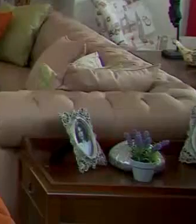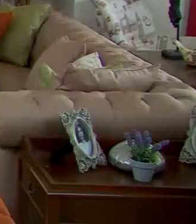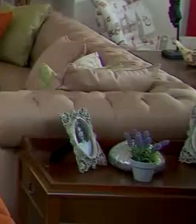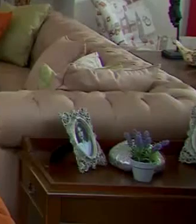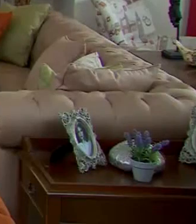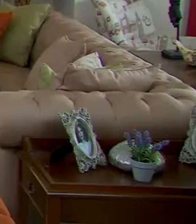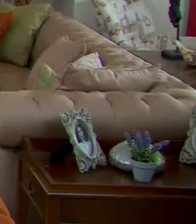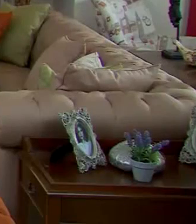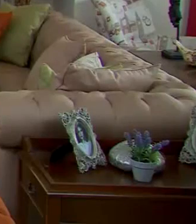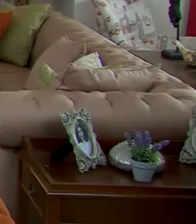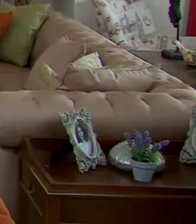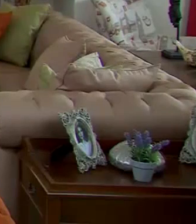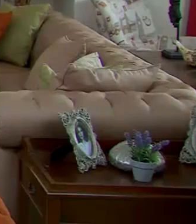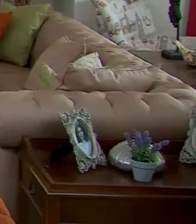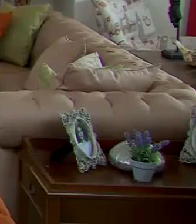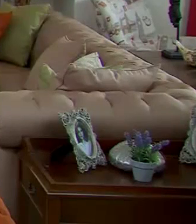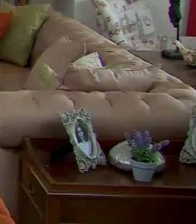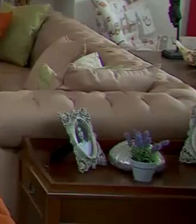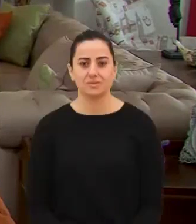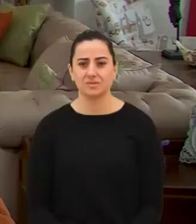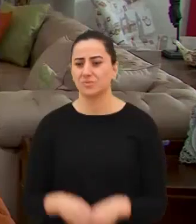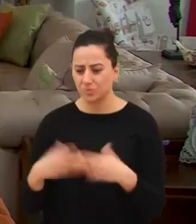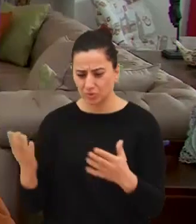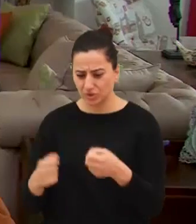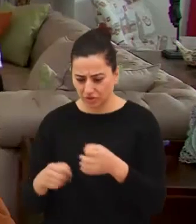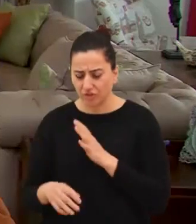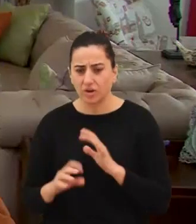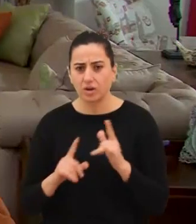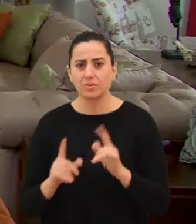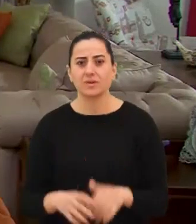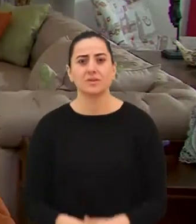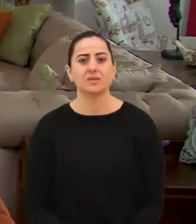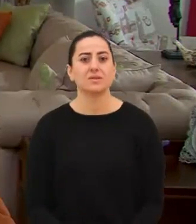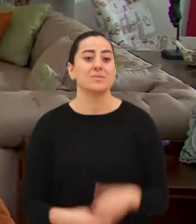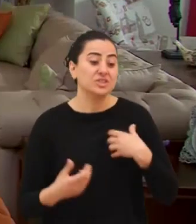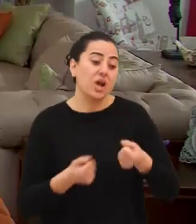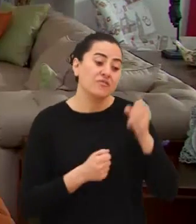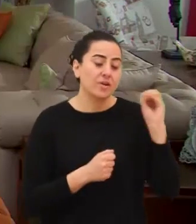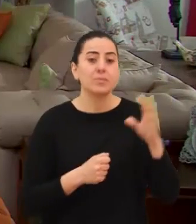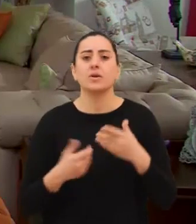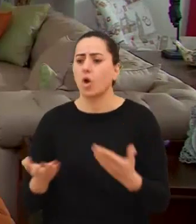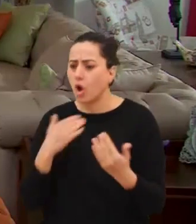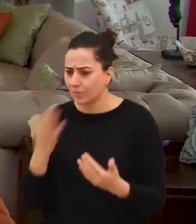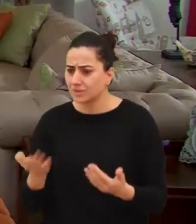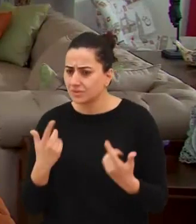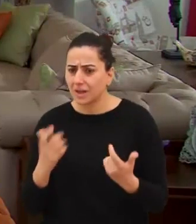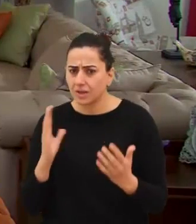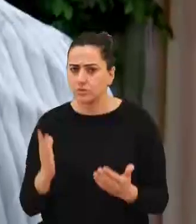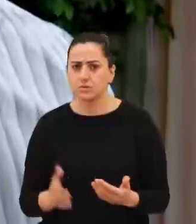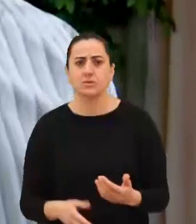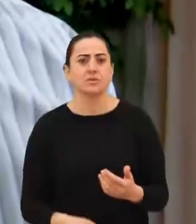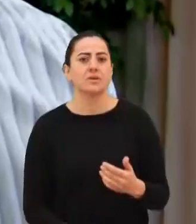Çanta, çanta. Çanta. Ya ne çantası ya? Burada çanta işte. İzninizle çantayı almam lazım. Ne yapıyorsun Şükrü? Nereye gidiyorsun